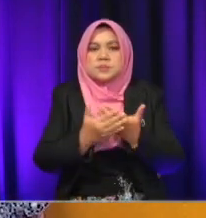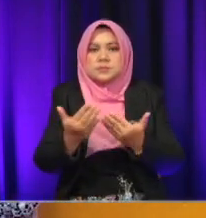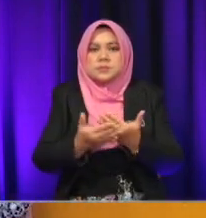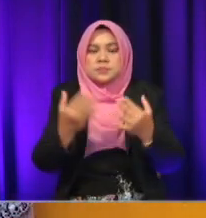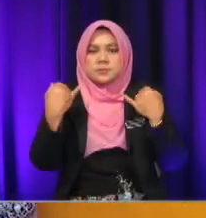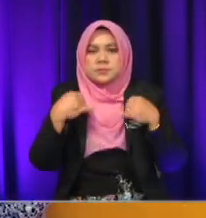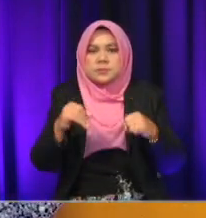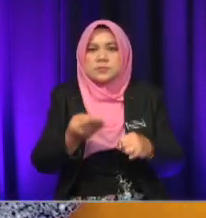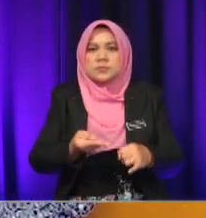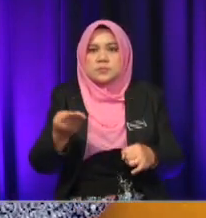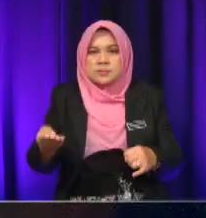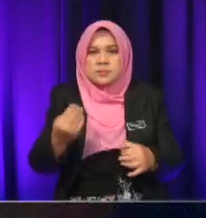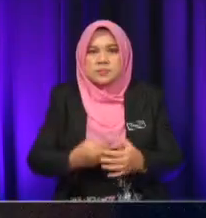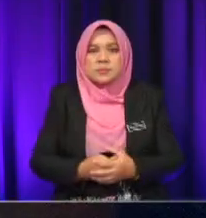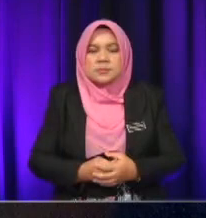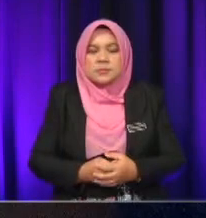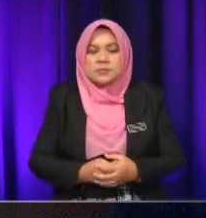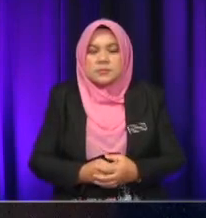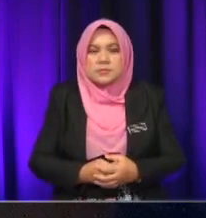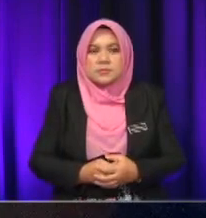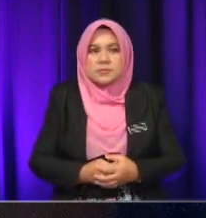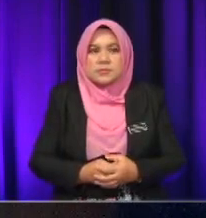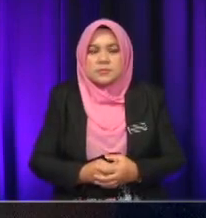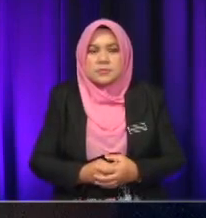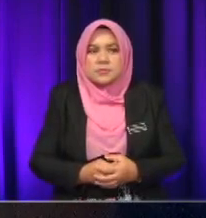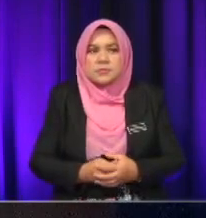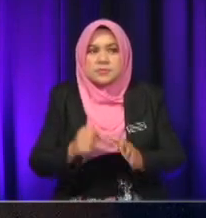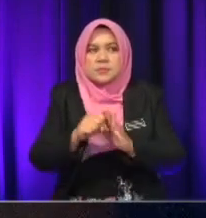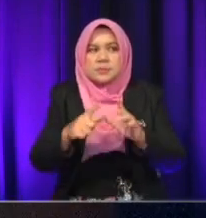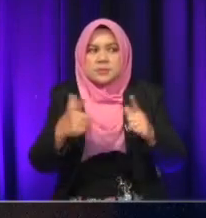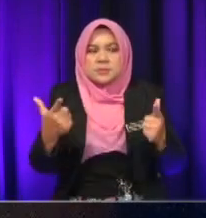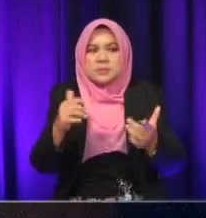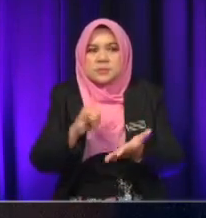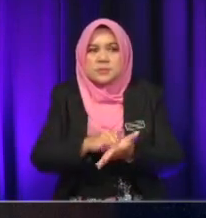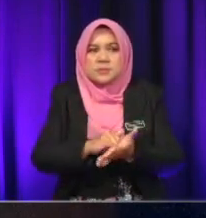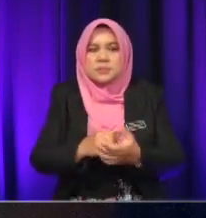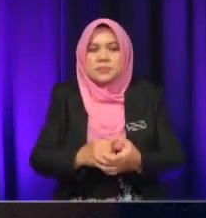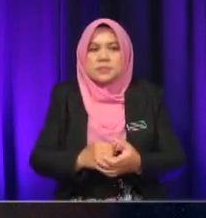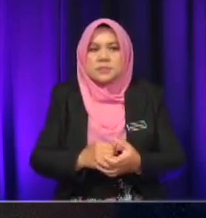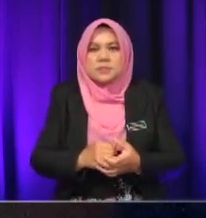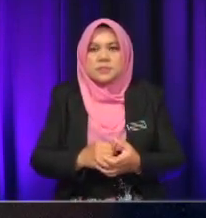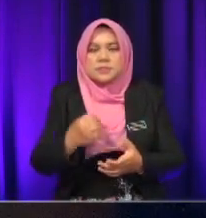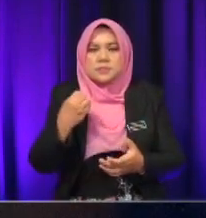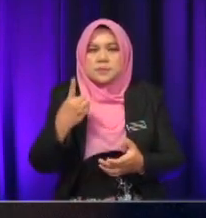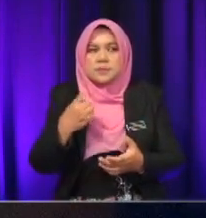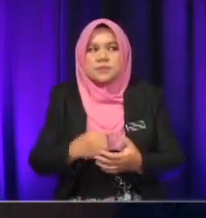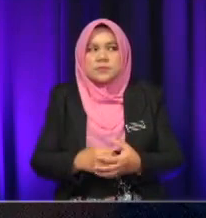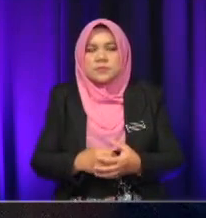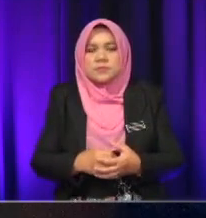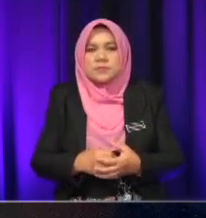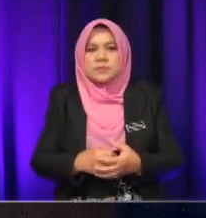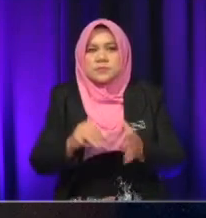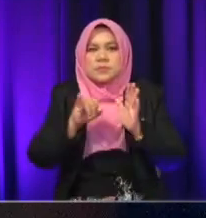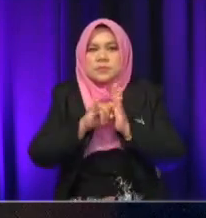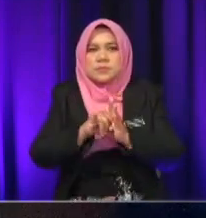jual barang. Betul. Okey. Selain daripada itu juga, cikgu nak tengok Syafiqah faham tak dengan iklan yang cikgu